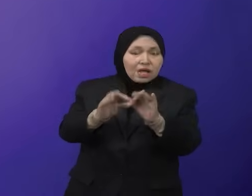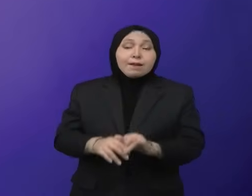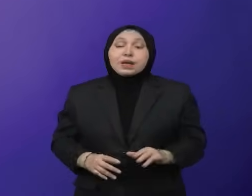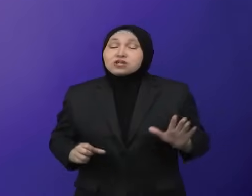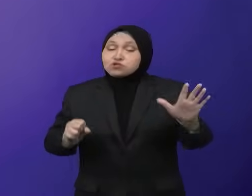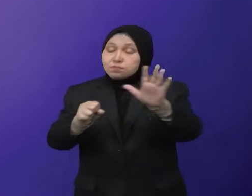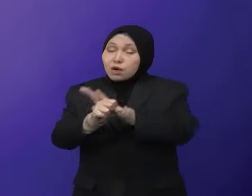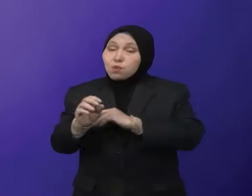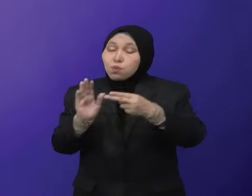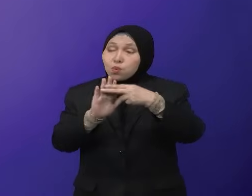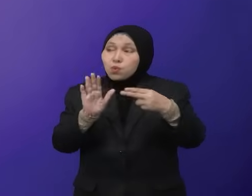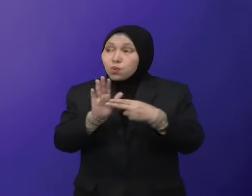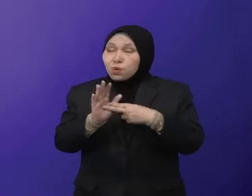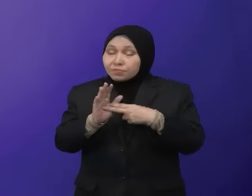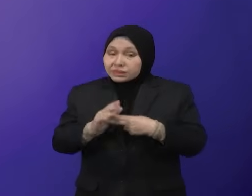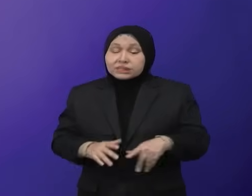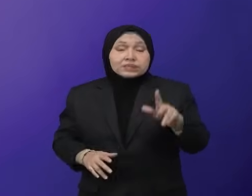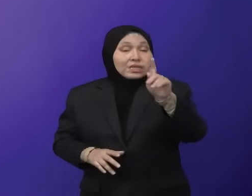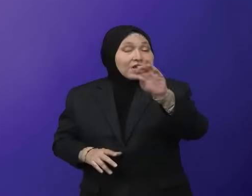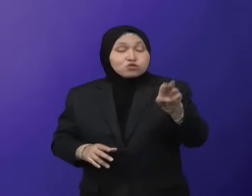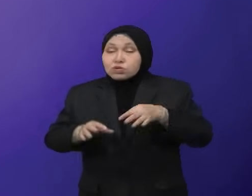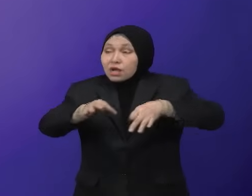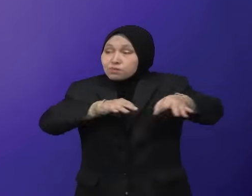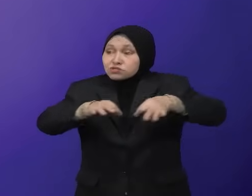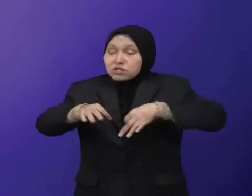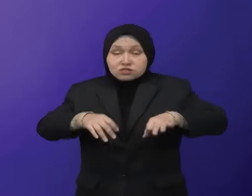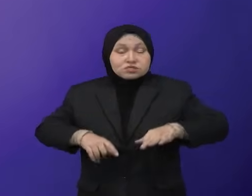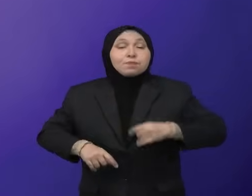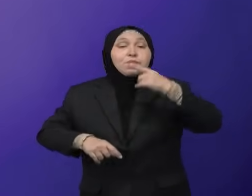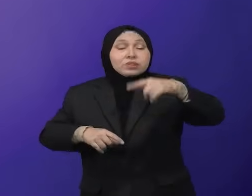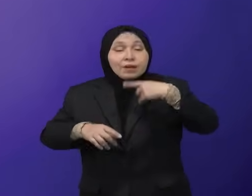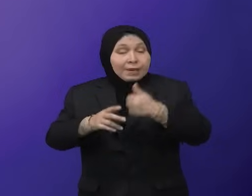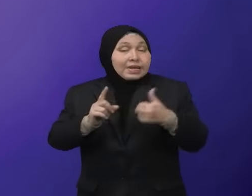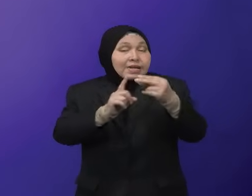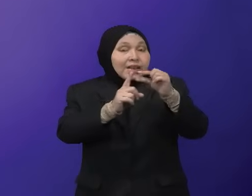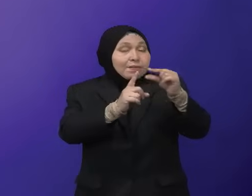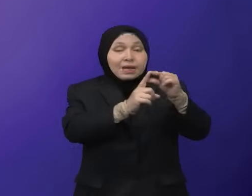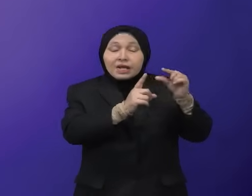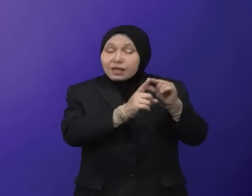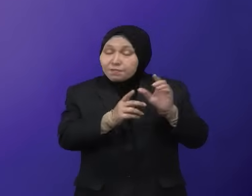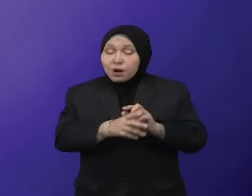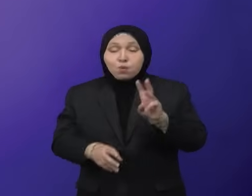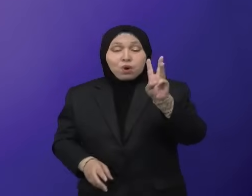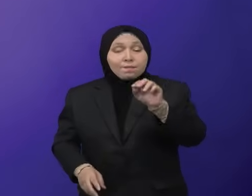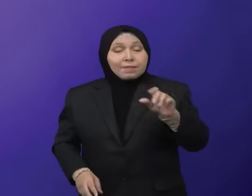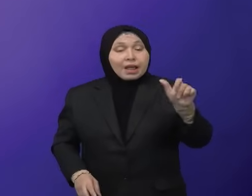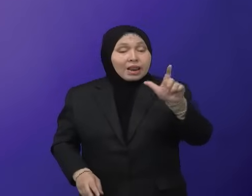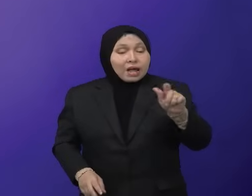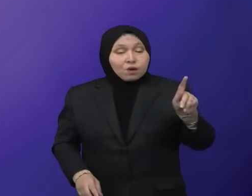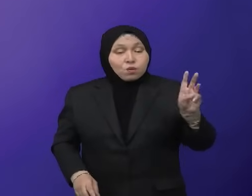Menyempurnakan hukum hakam, hukum-hukum tajwid dan menjelaskan sebutan pada kalimah-kalimah berikut. Pertama sekali, wa ma lakum